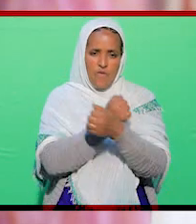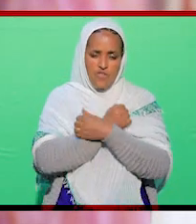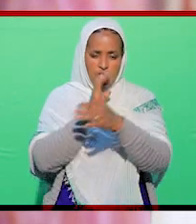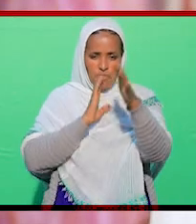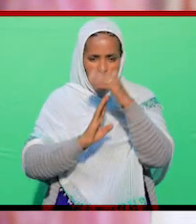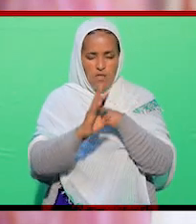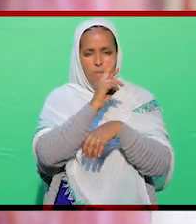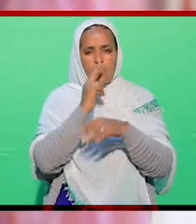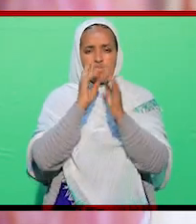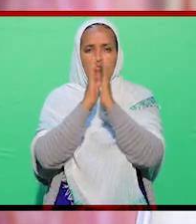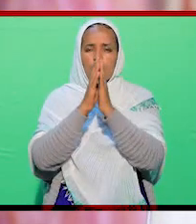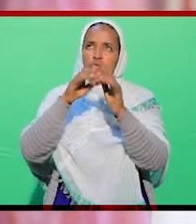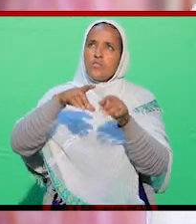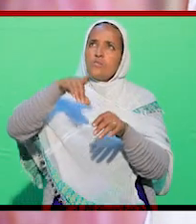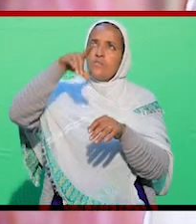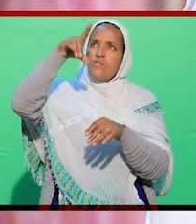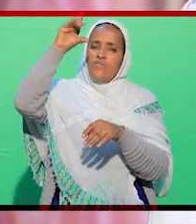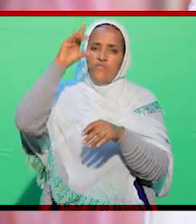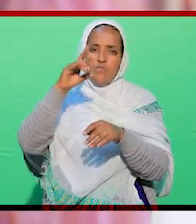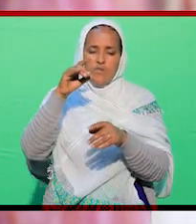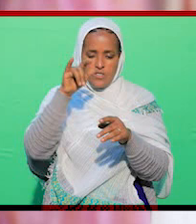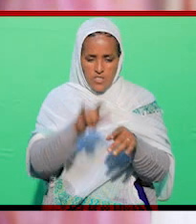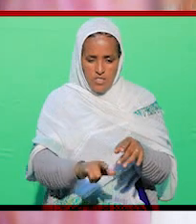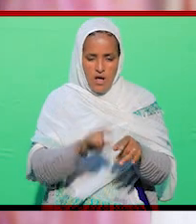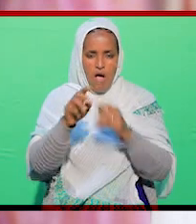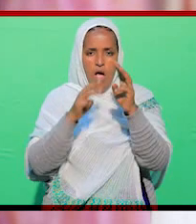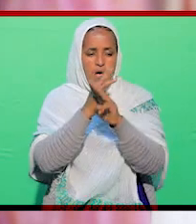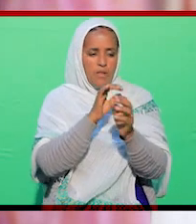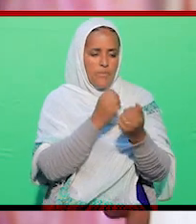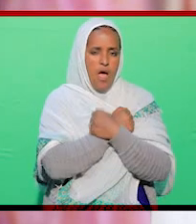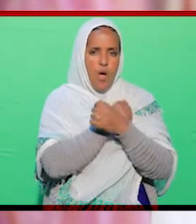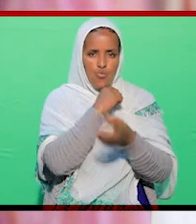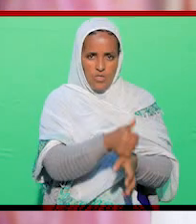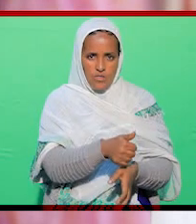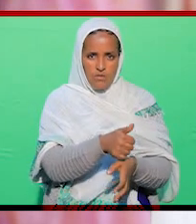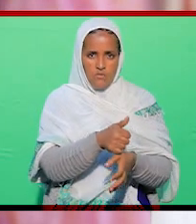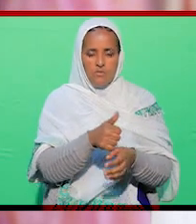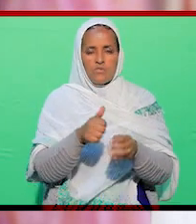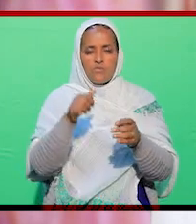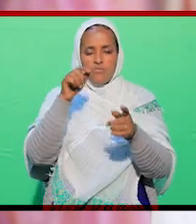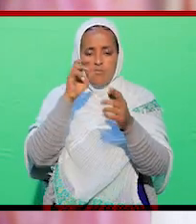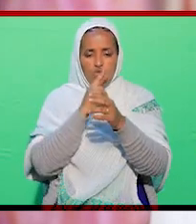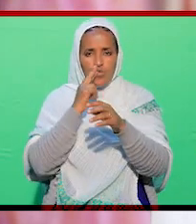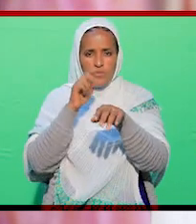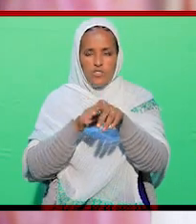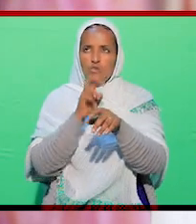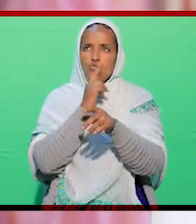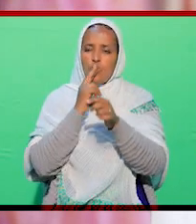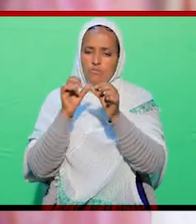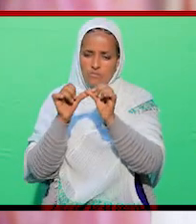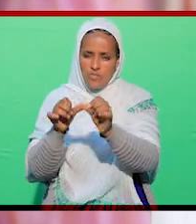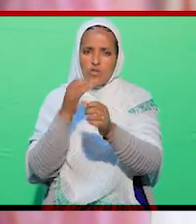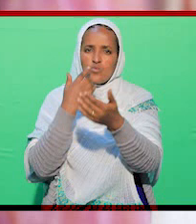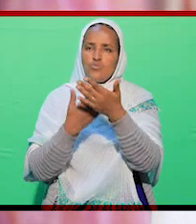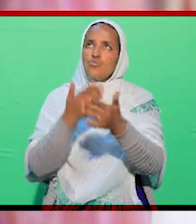በማዕረግ ከፍ እያለ የነበረው በፍቅር በትህትና በጾም በጸሎት ወደ ላይ የነበረው ዝቅ ብሎ ዓለምን አይውደድ፣ ወደ ዝቅተኛው ቦታ አይውረድ።